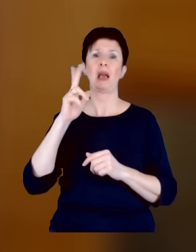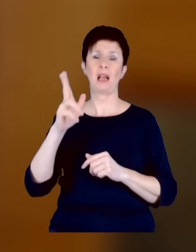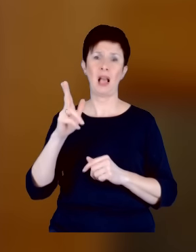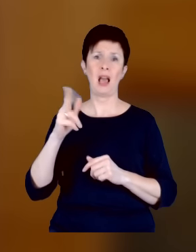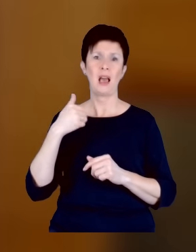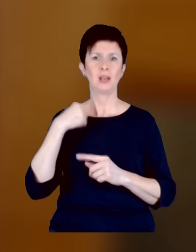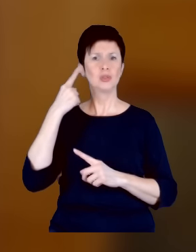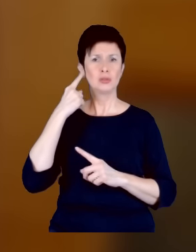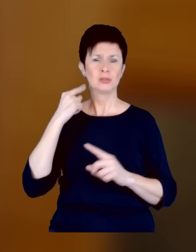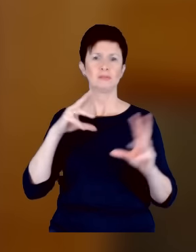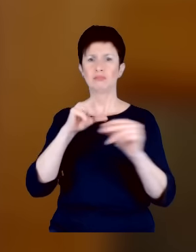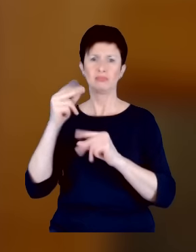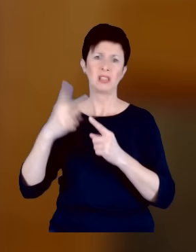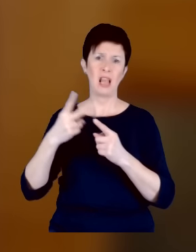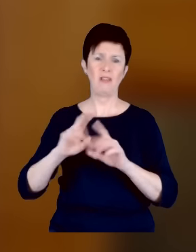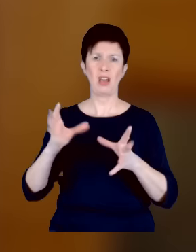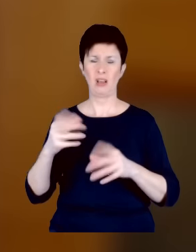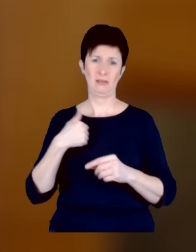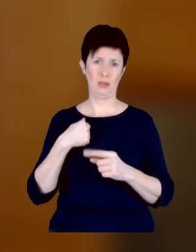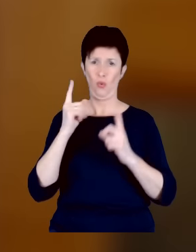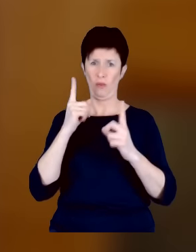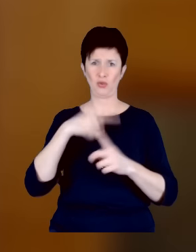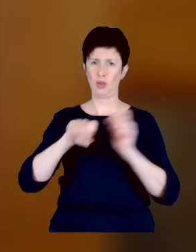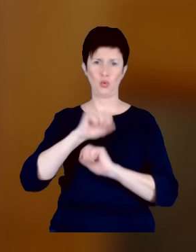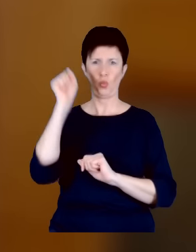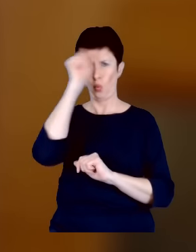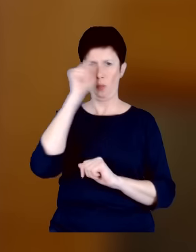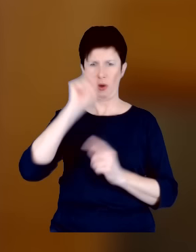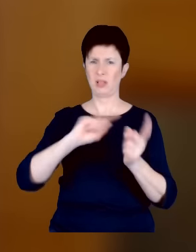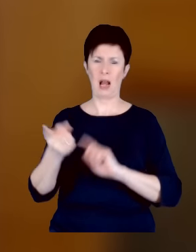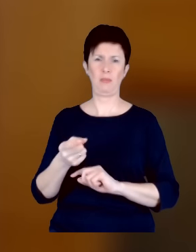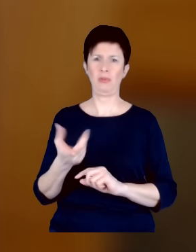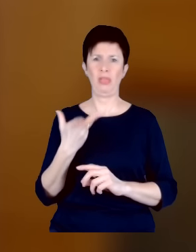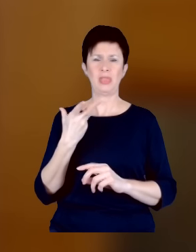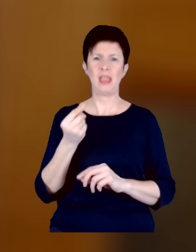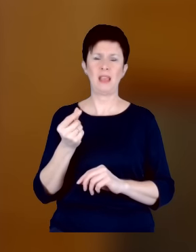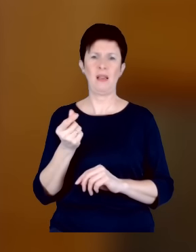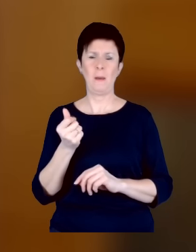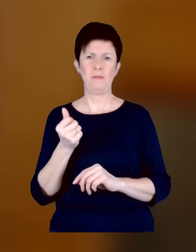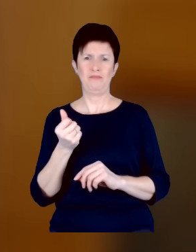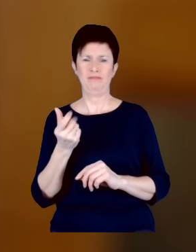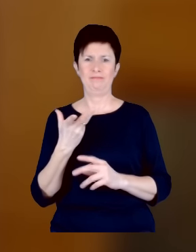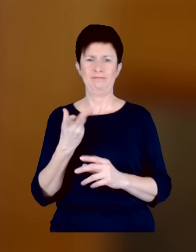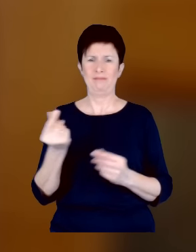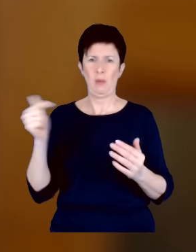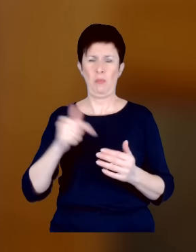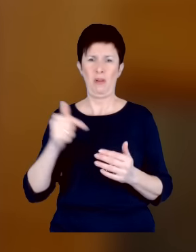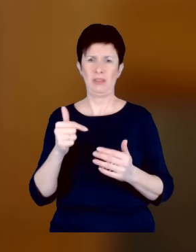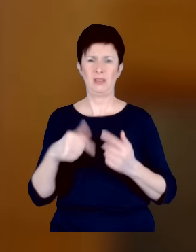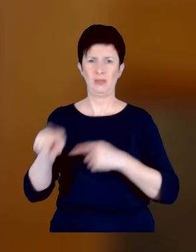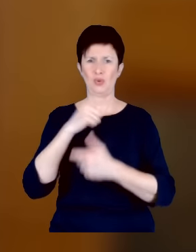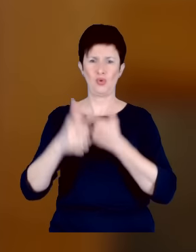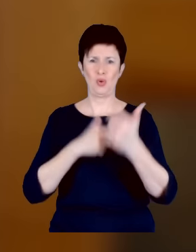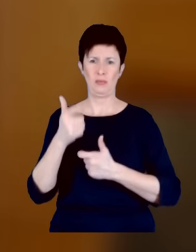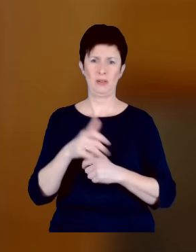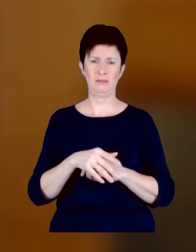idącą albo niekompetencję, albo głupotę, albo celowy sabotaż. No krótko mówiąc, pełnomocnik do spraw CPK niestety w znacznej mierze opowiada bzdury.